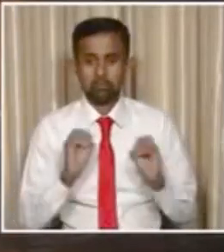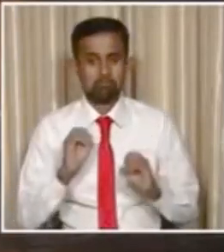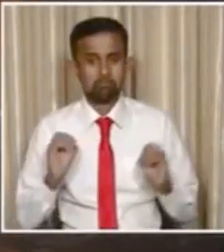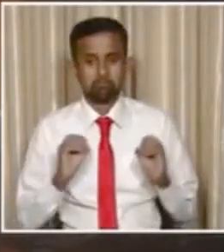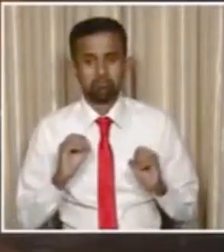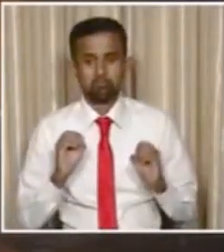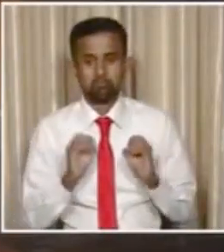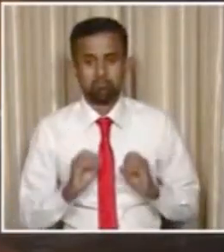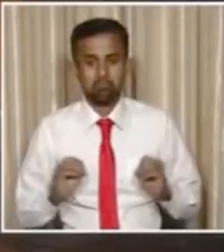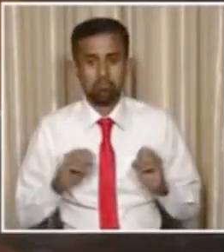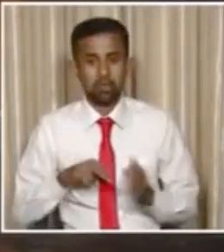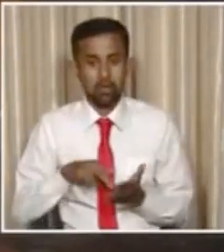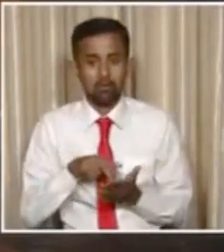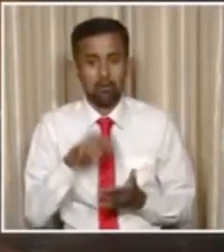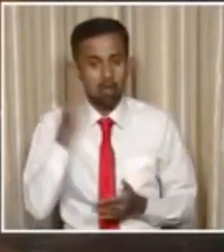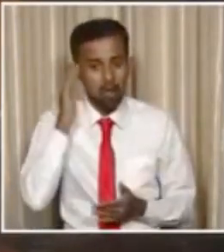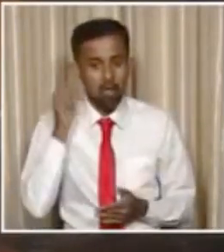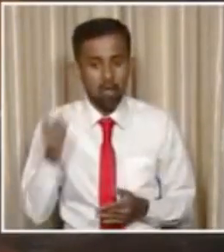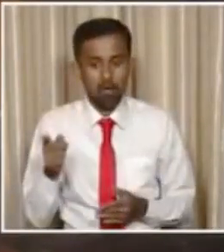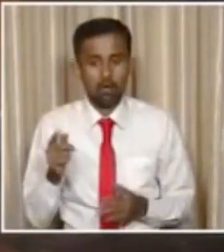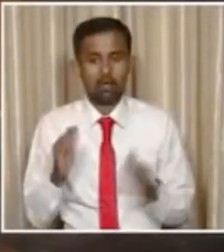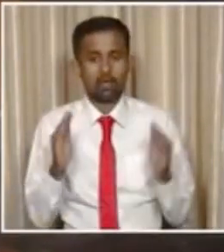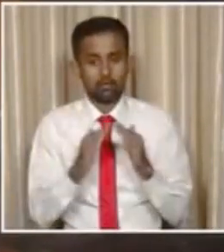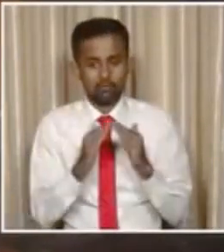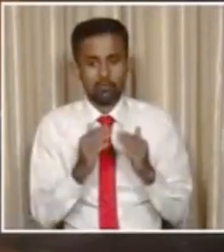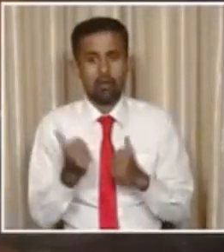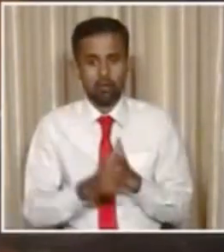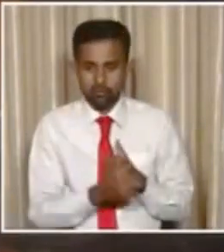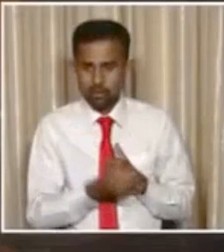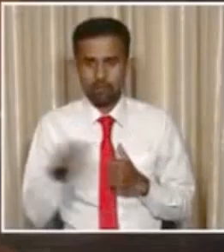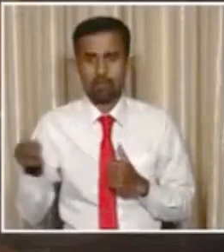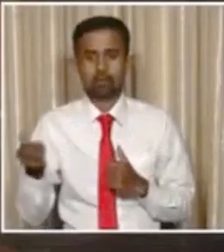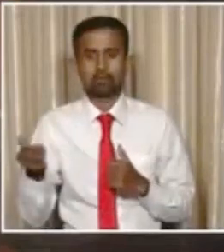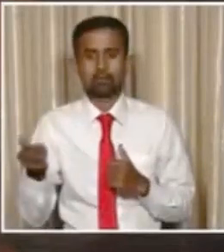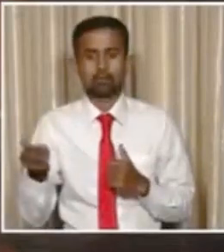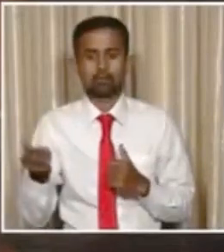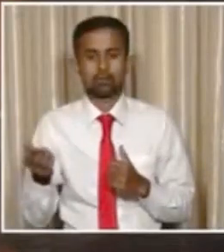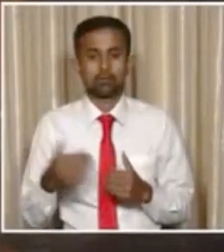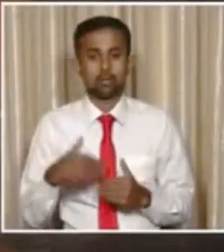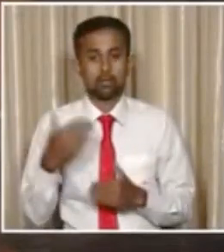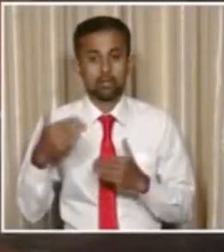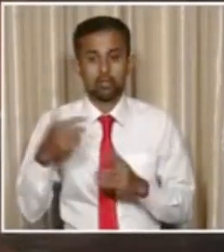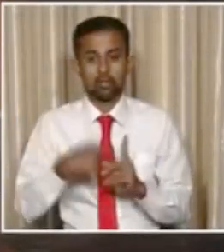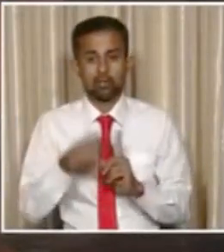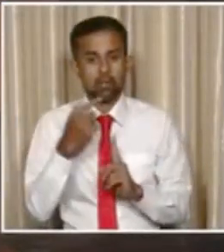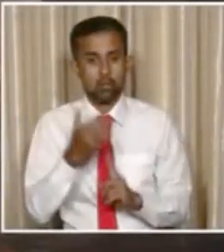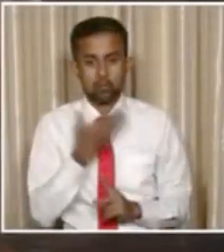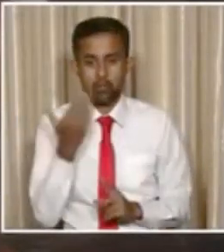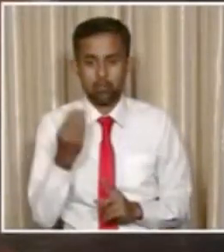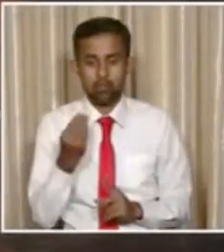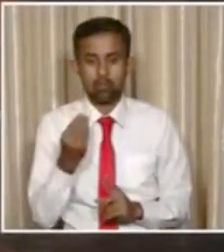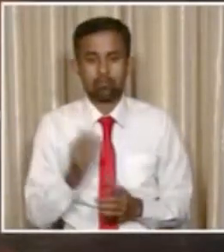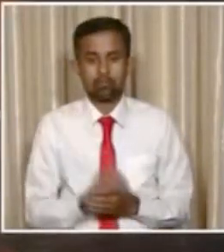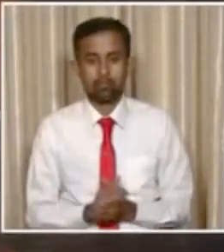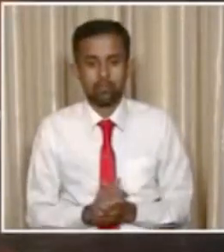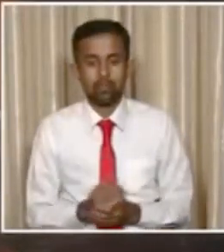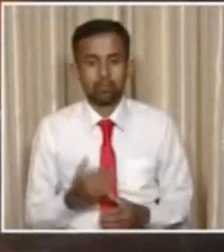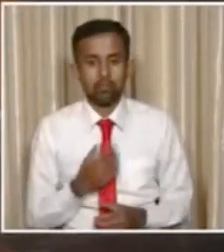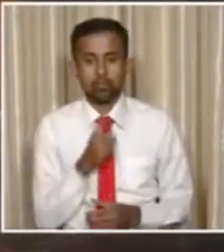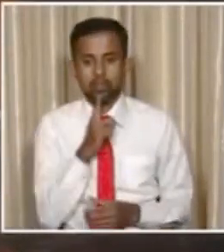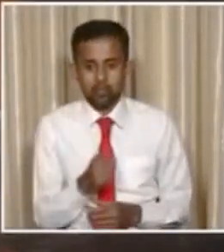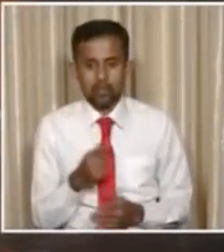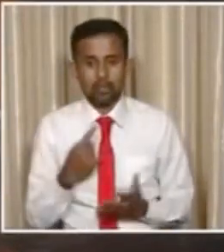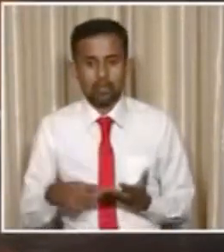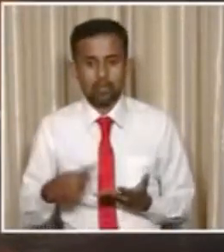ඒ ඇවිදපු ඒ කාන්තාවට ගයක් හරි දෙන්න. නැත්තම් තවදුර එයාට මං හිතා එතනින් හැර තව දිනු කරන්න පුළුවන් නම් දිනු කරන්න මම මේ කියපු